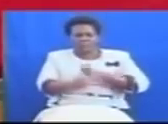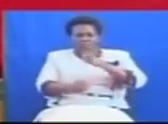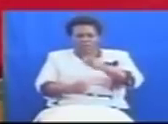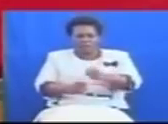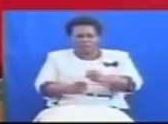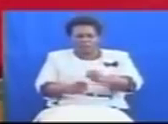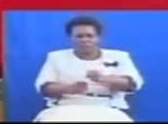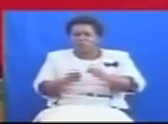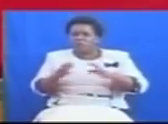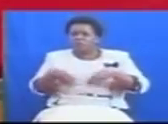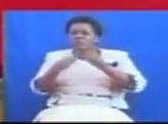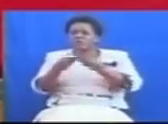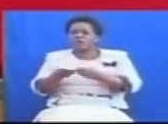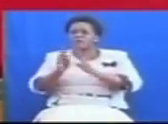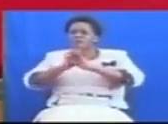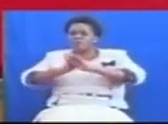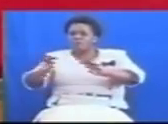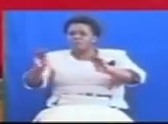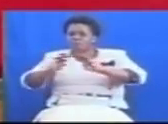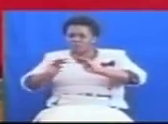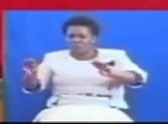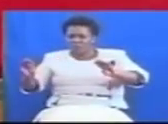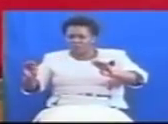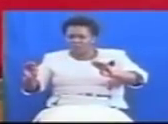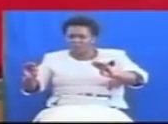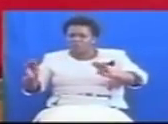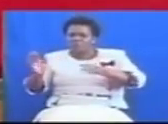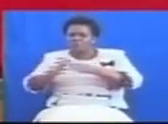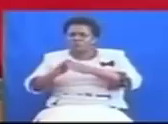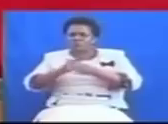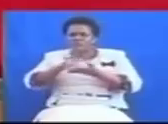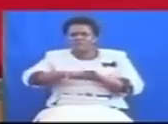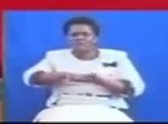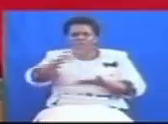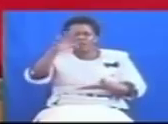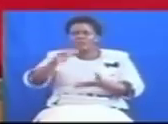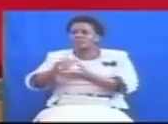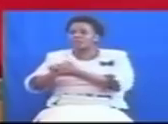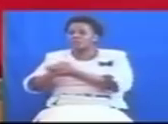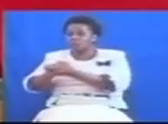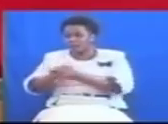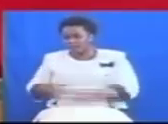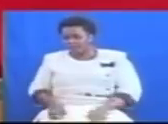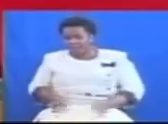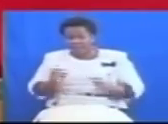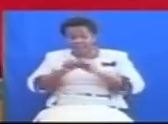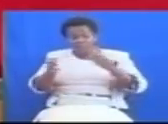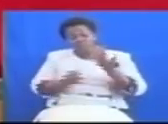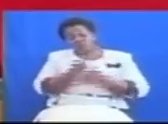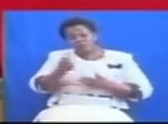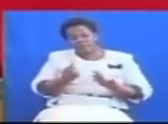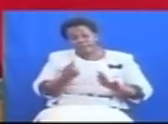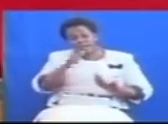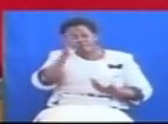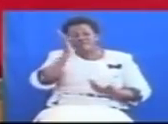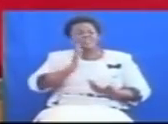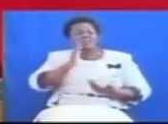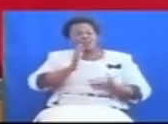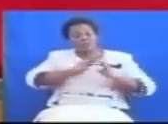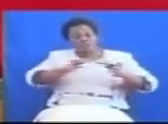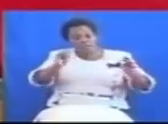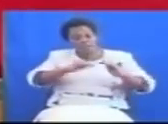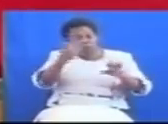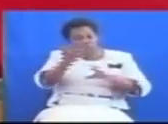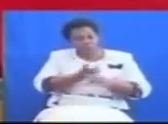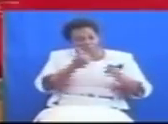elimu juu ya faida za muungano, na labda kama bado ziko changamoto ambazo elimu hii haiwafikii vijana walio wengi, nadhani